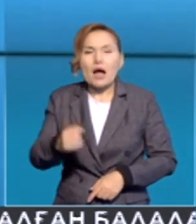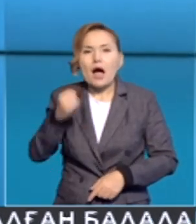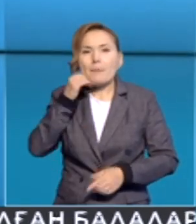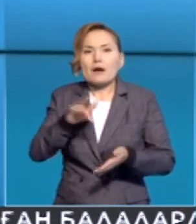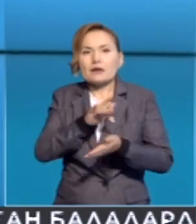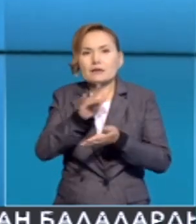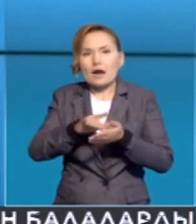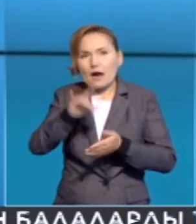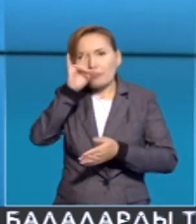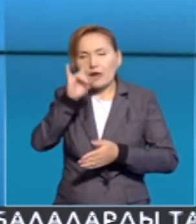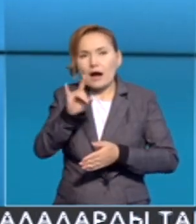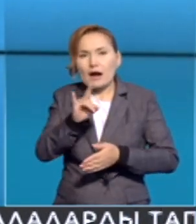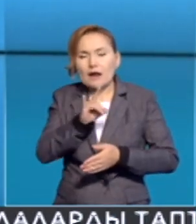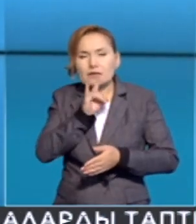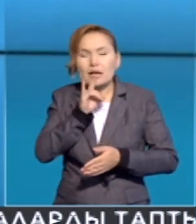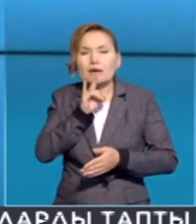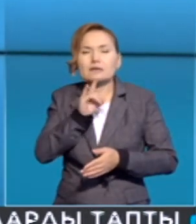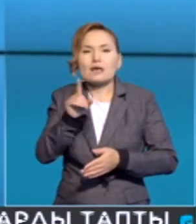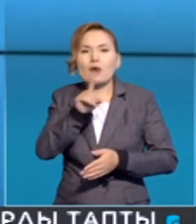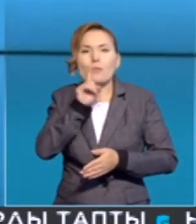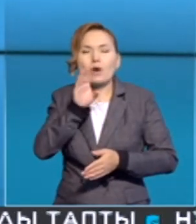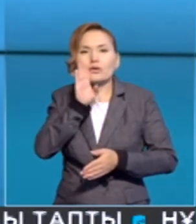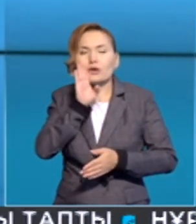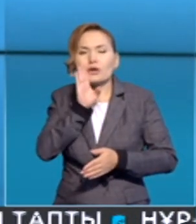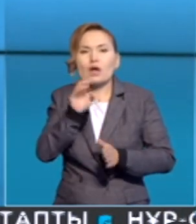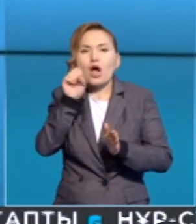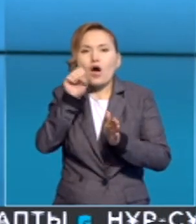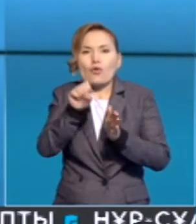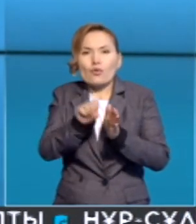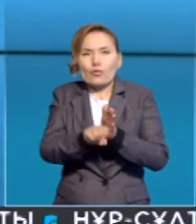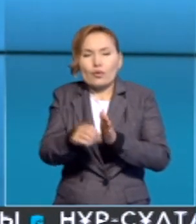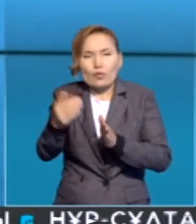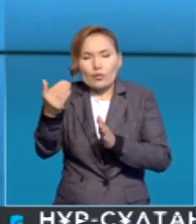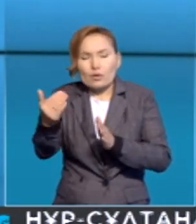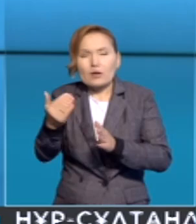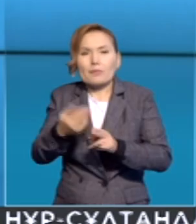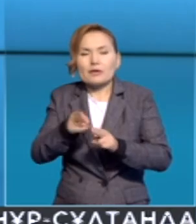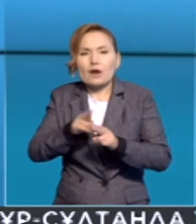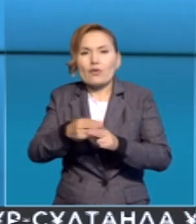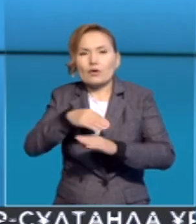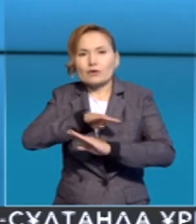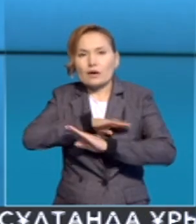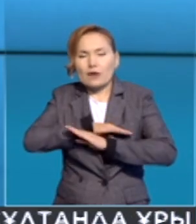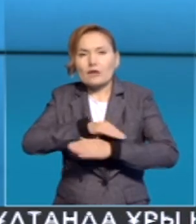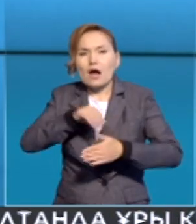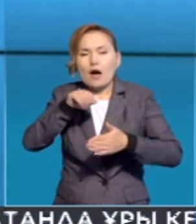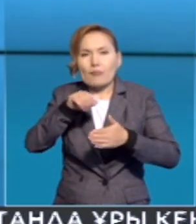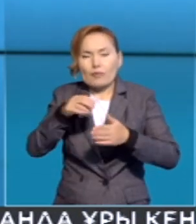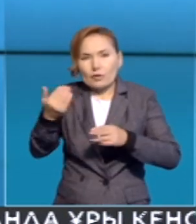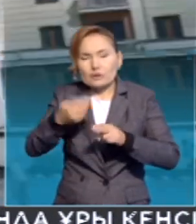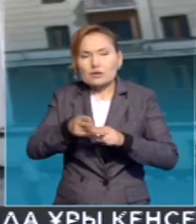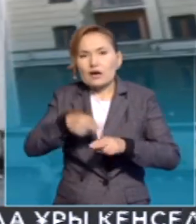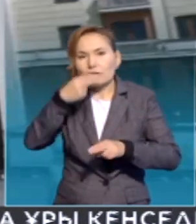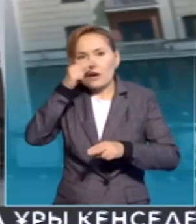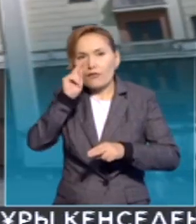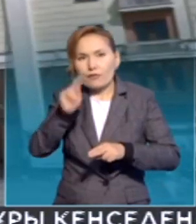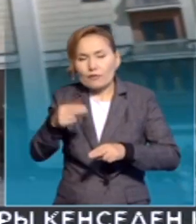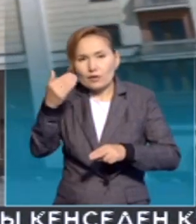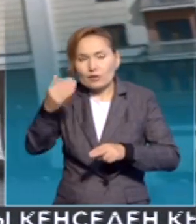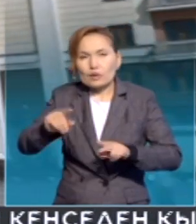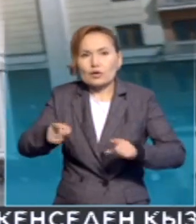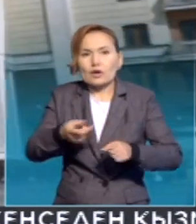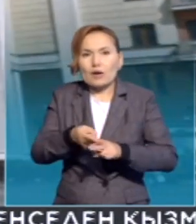Мәскеуде қазақстандық студент Амирис Байсафаның өліміне қатысты іс бойынша үкім шықты. Алқабилер соты басты күдікті Муртузали Меджидовті кінәлі деп